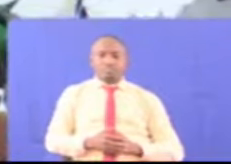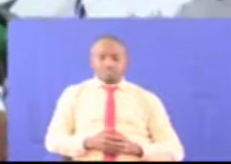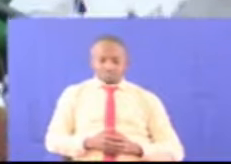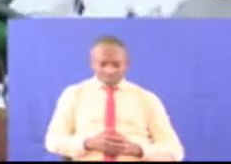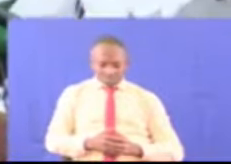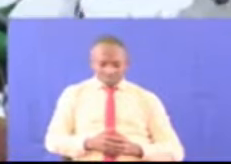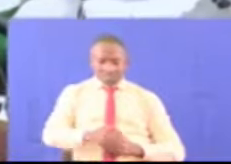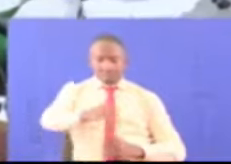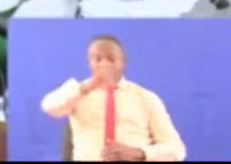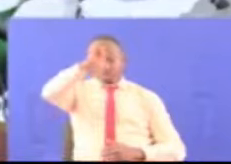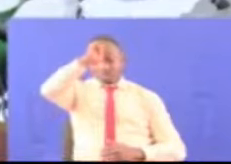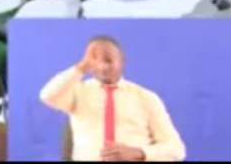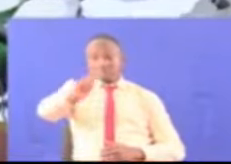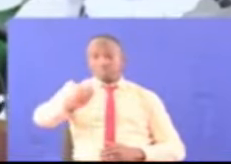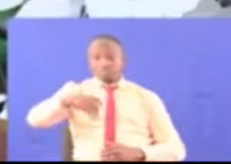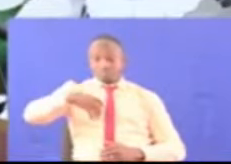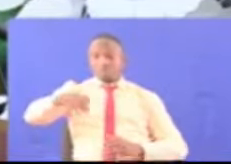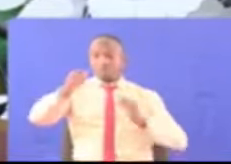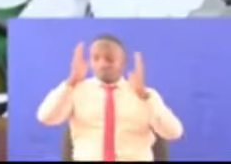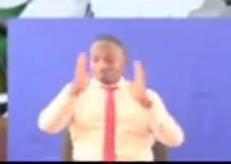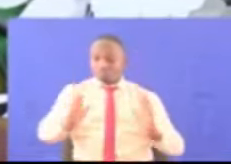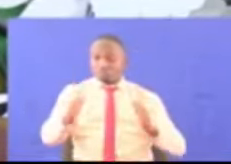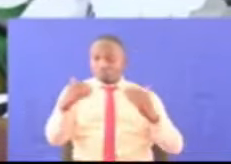Mheshimiwa Waziri Mkuu, sasa karibu.